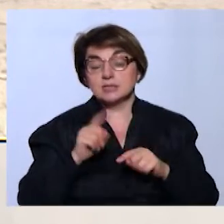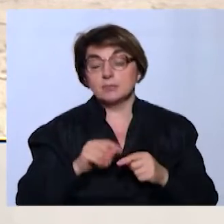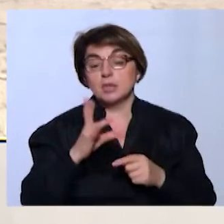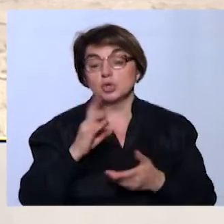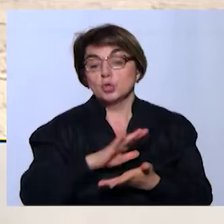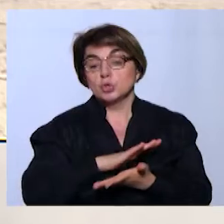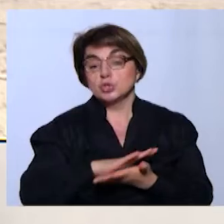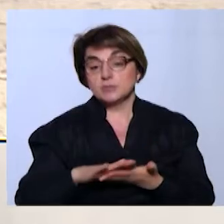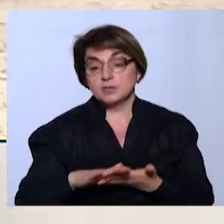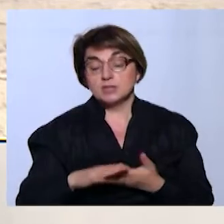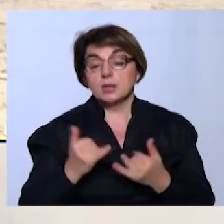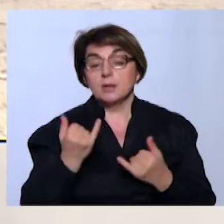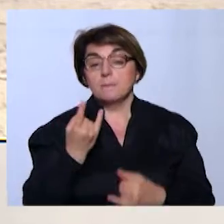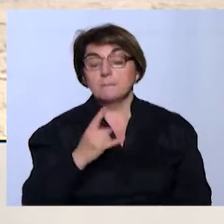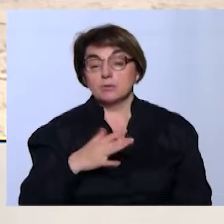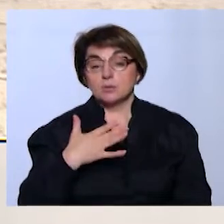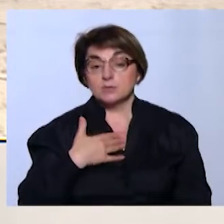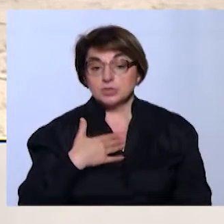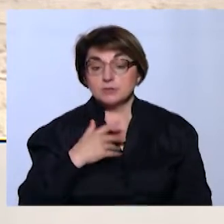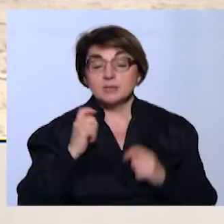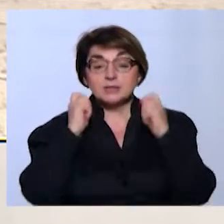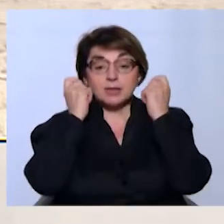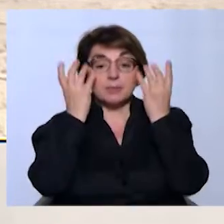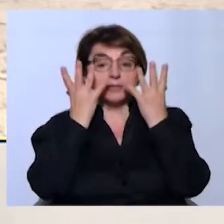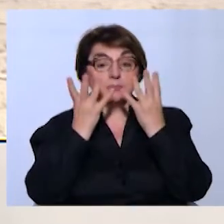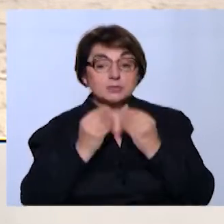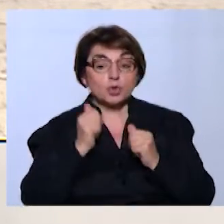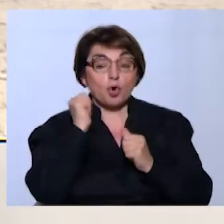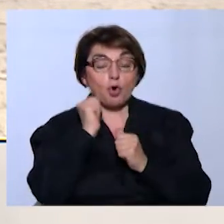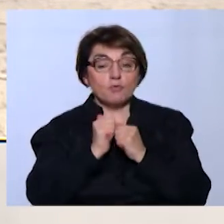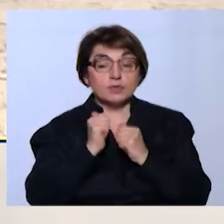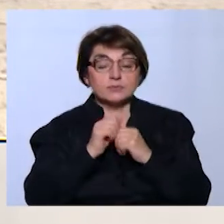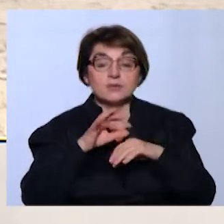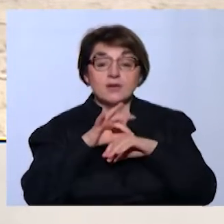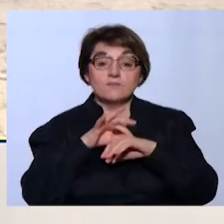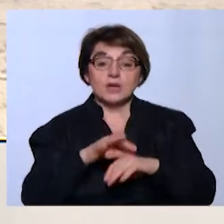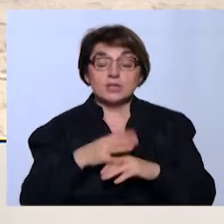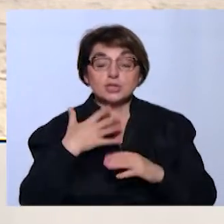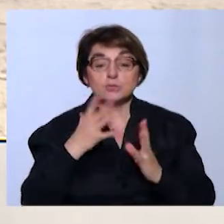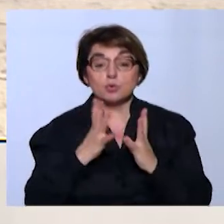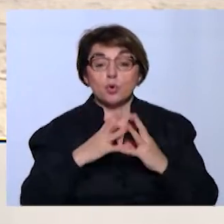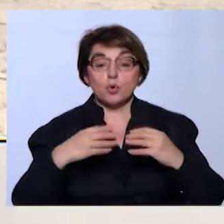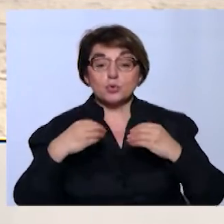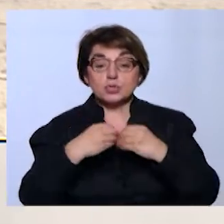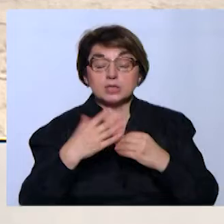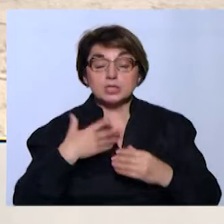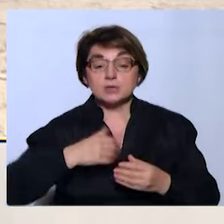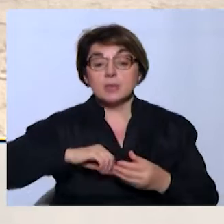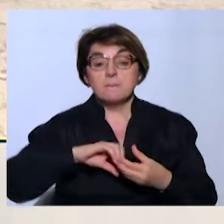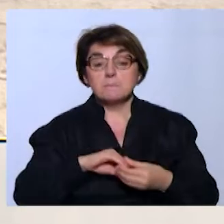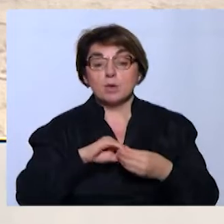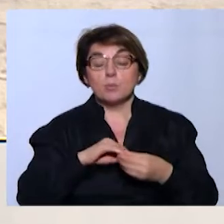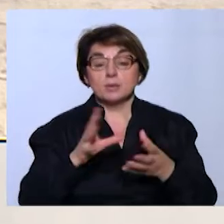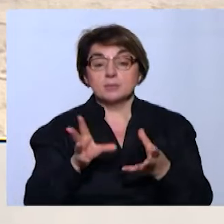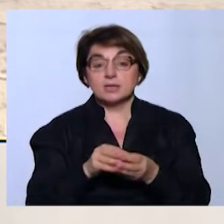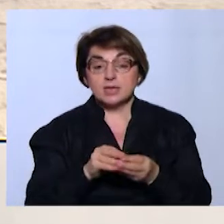წმინდაში. ბავშვებო, მე ჩემს დაბადების დღეს ყოველთვის ვატარებ ჩემს ოჯახთან და ჩემს მეგობრებთან